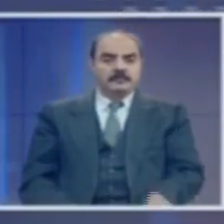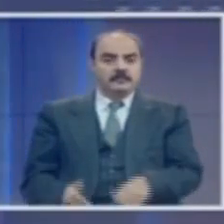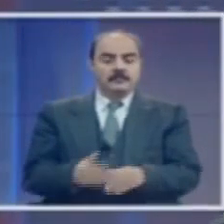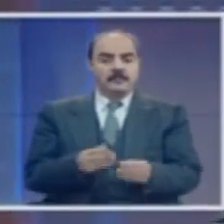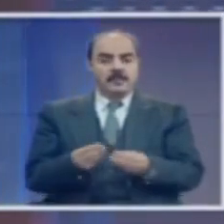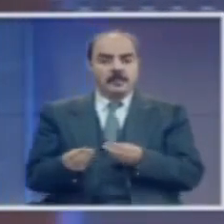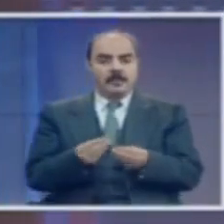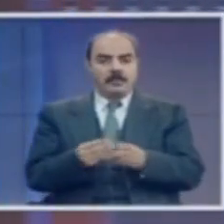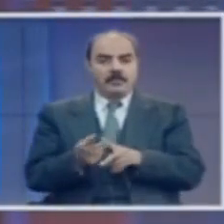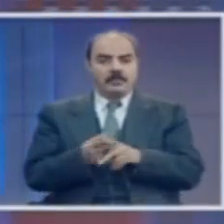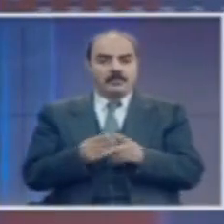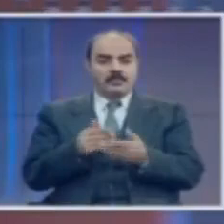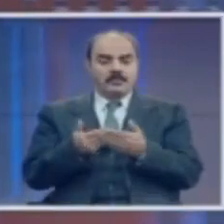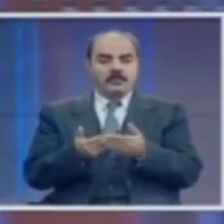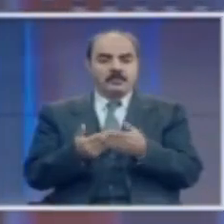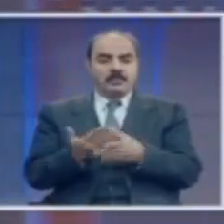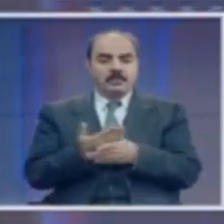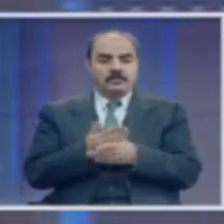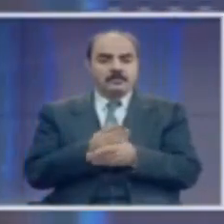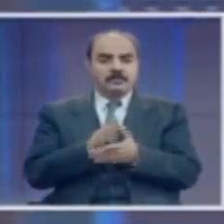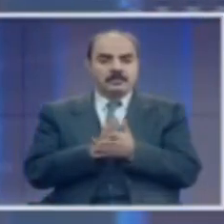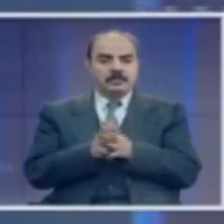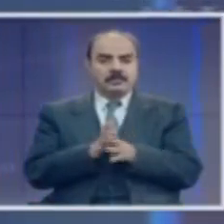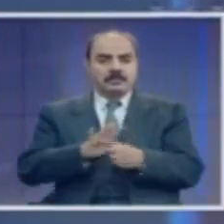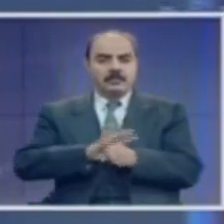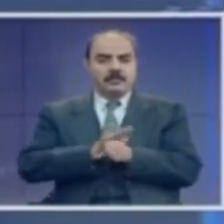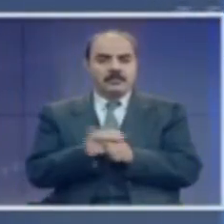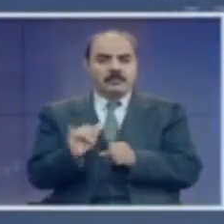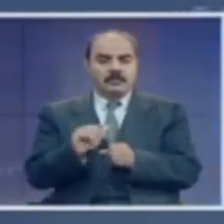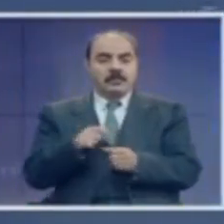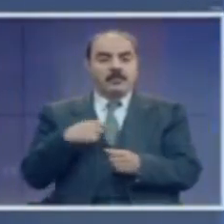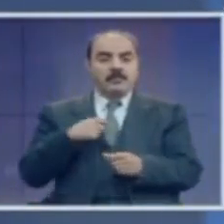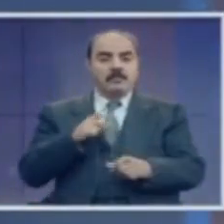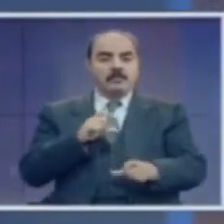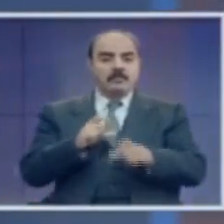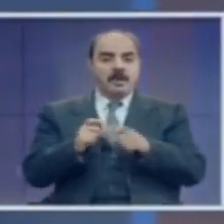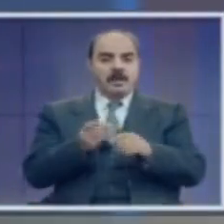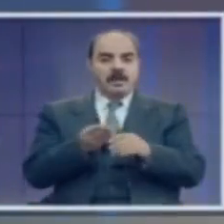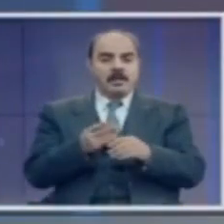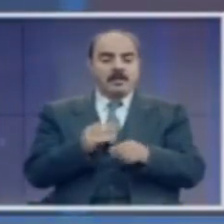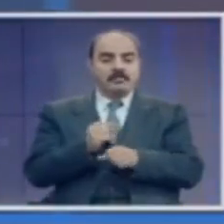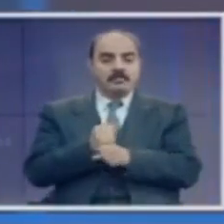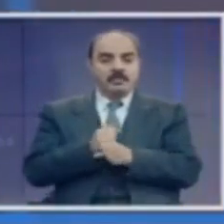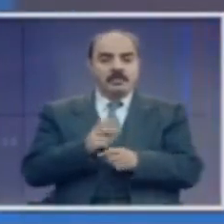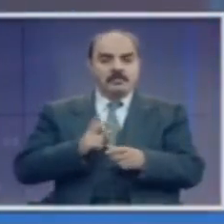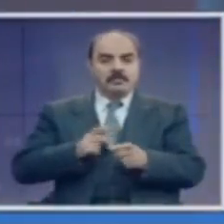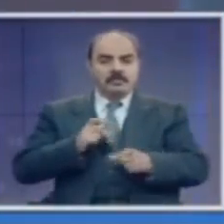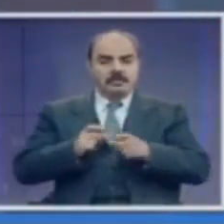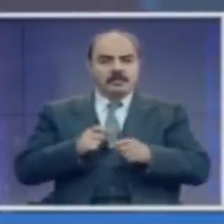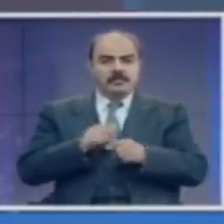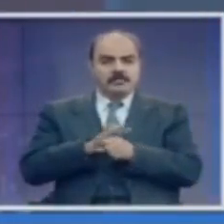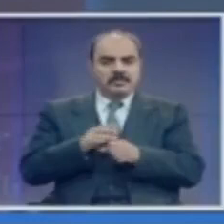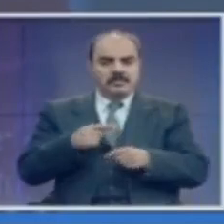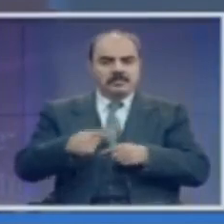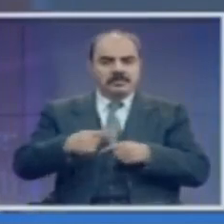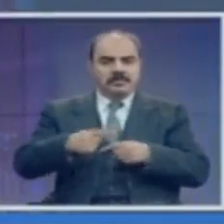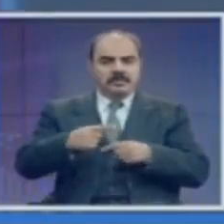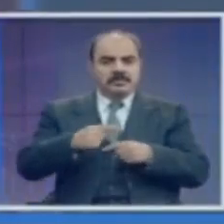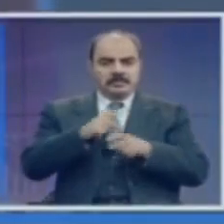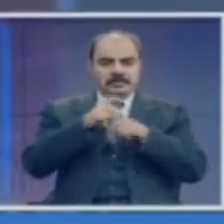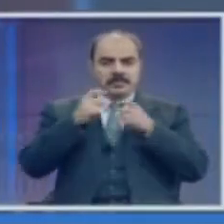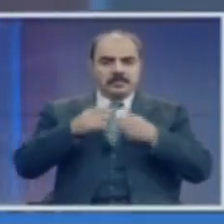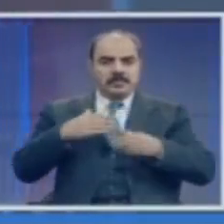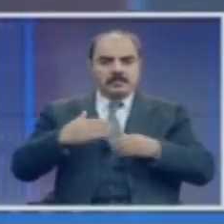وفي إطار التخفيف على المواطنين بسبب تزايد حالات فيروس كورونا، قرر البنك المركزي مد العمل